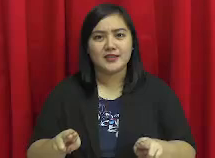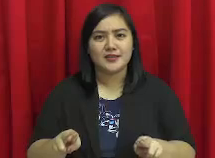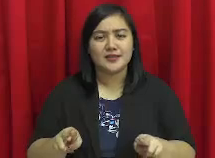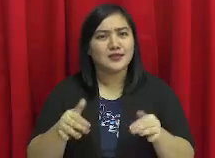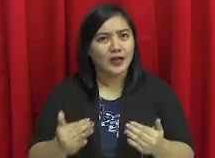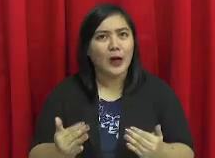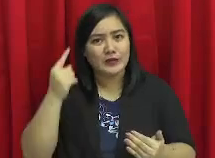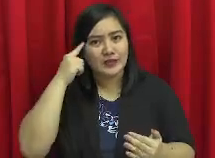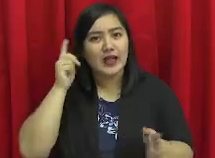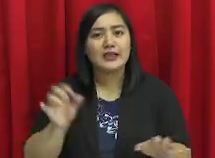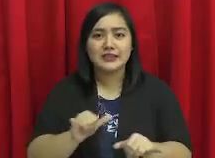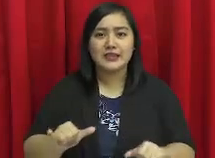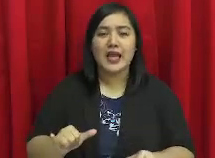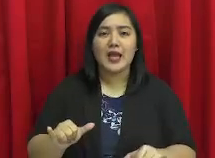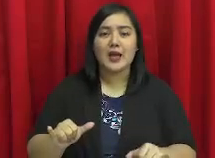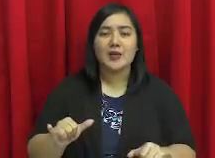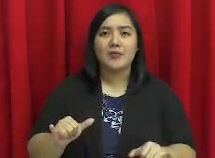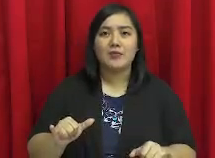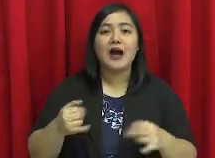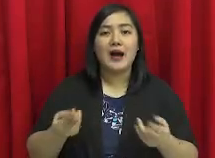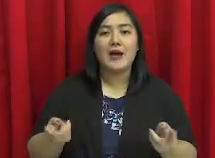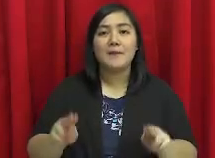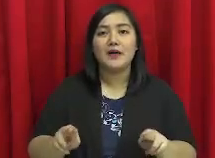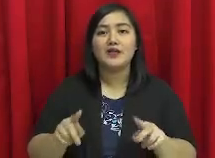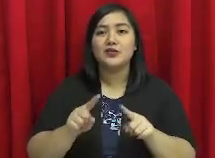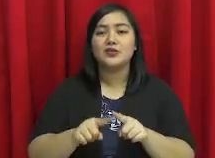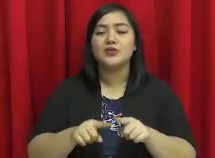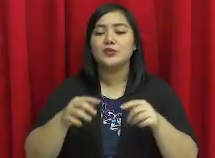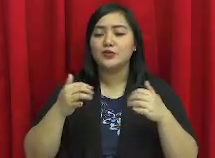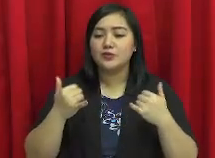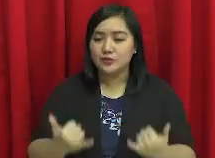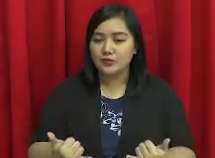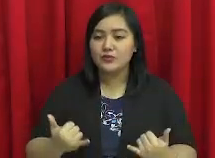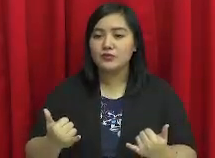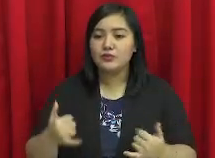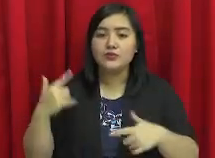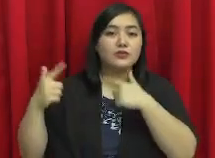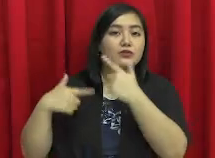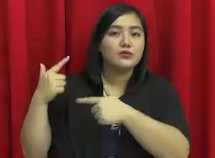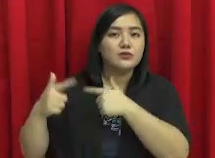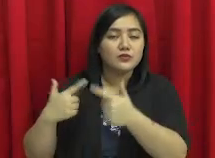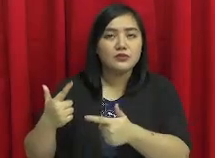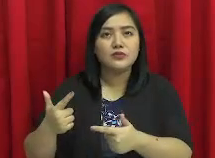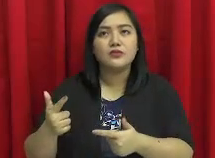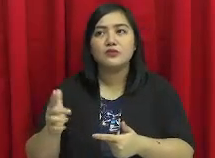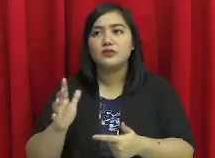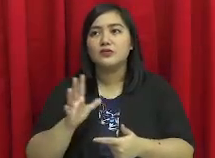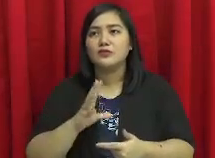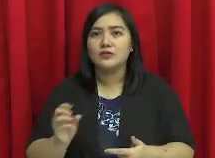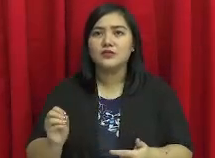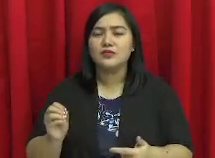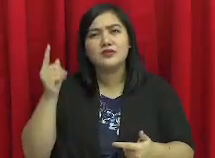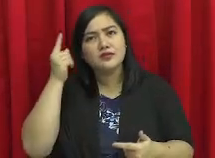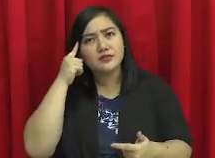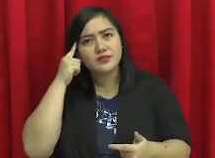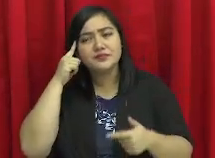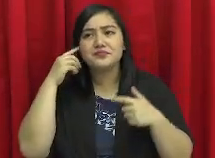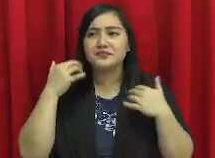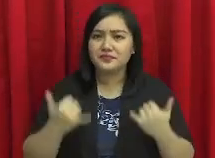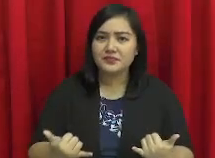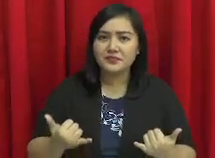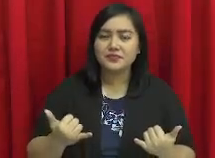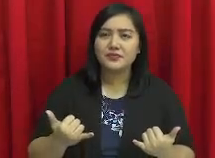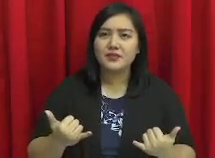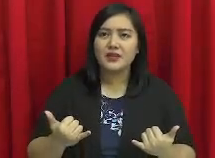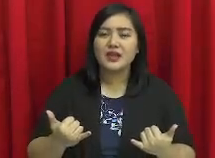of generations na ang nangyayari. Eh, how much more ngayon na lalo nang lumalabnow ang salita ng